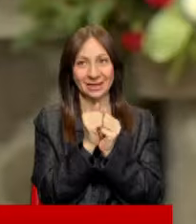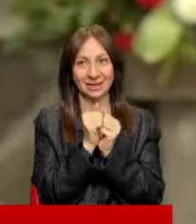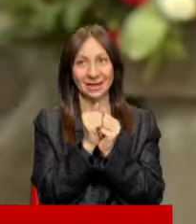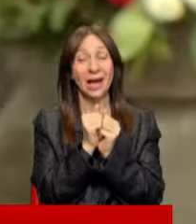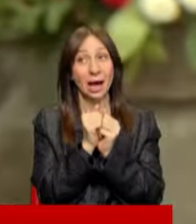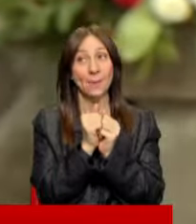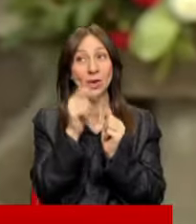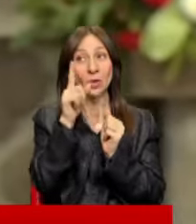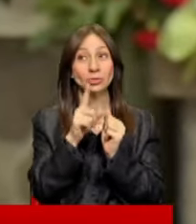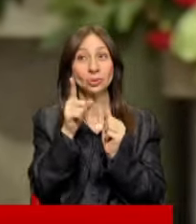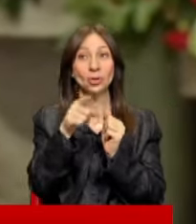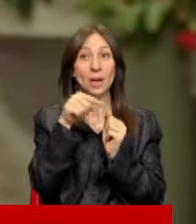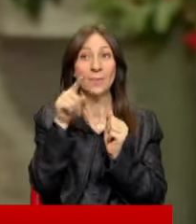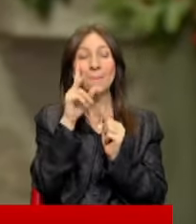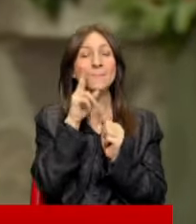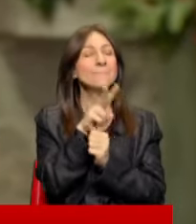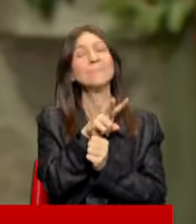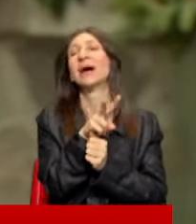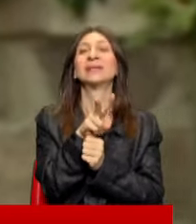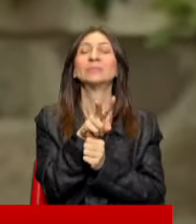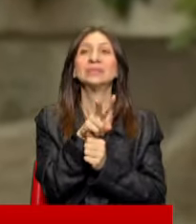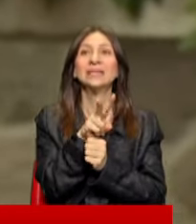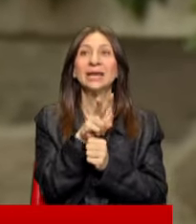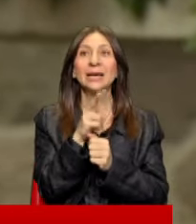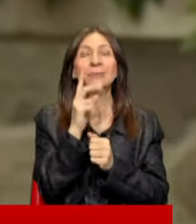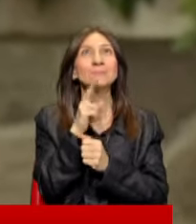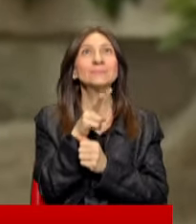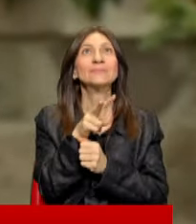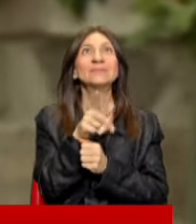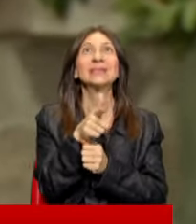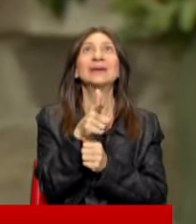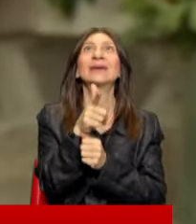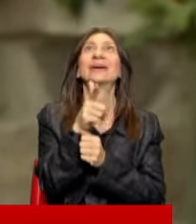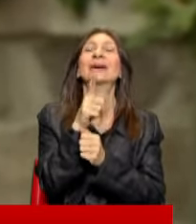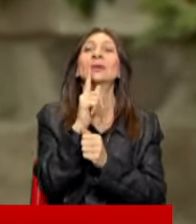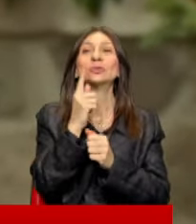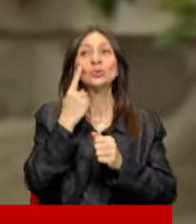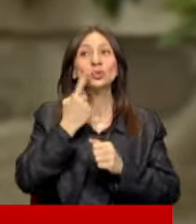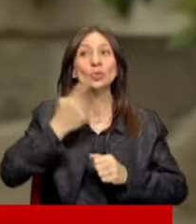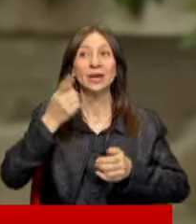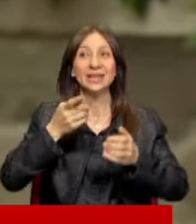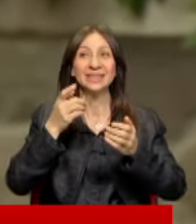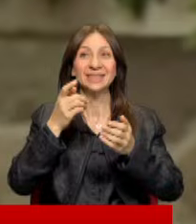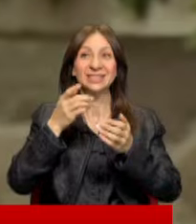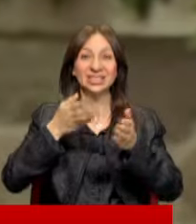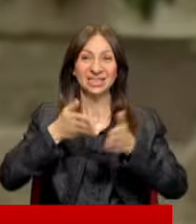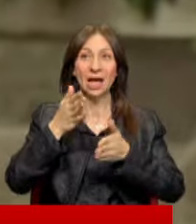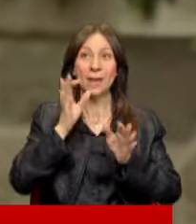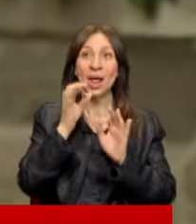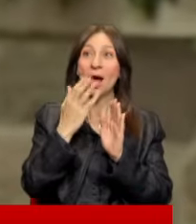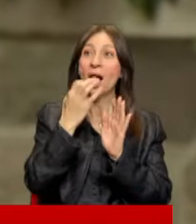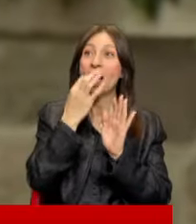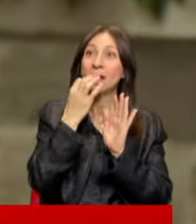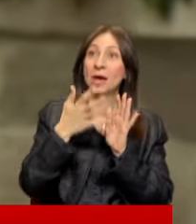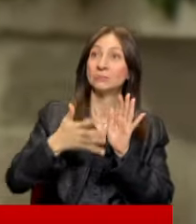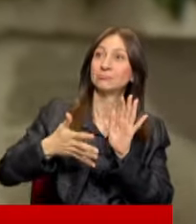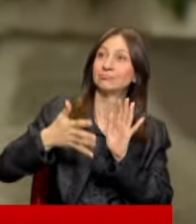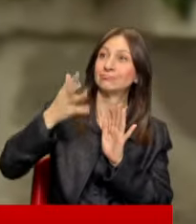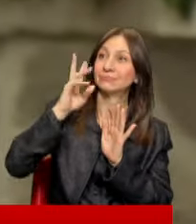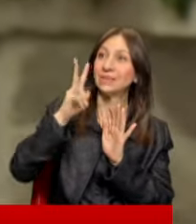gösterecek. Ama şöyle bir baktığımızda, kaldırdığımızda kameramızı Cumhuriyet Caddesi'ne, hemen karşıda Ankara Palası